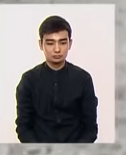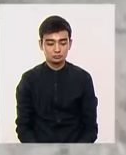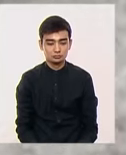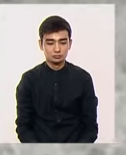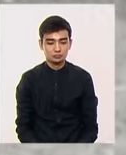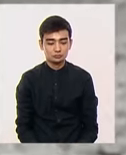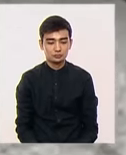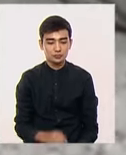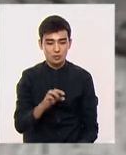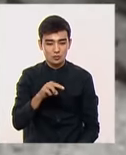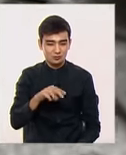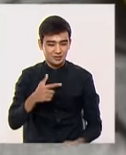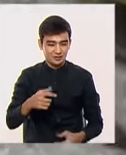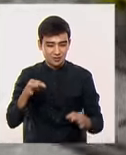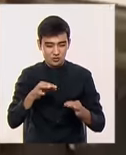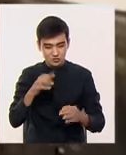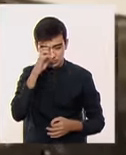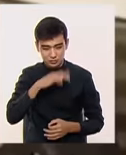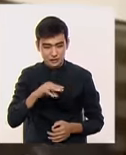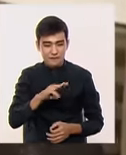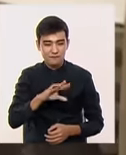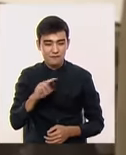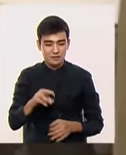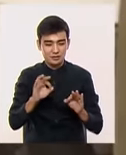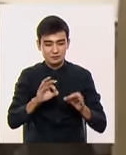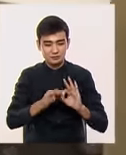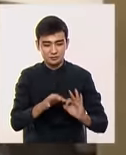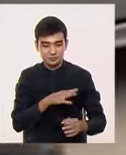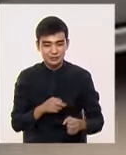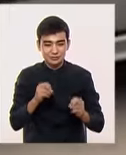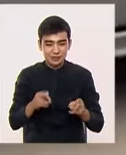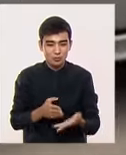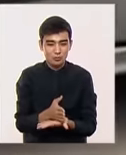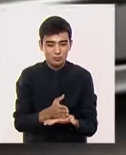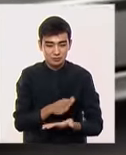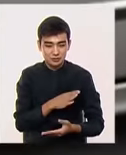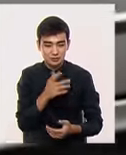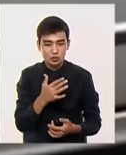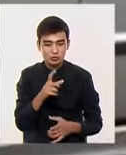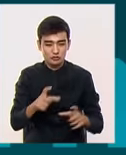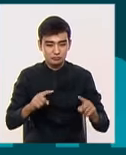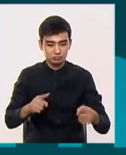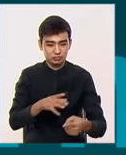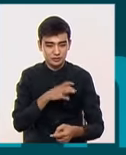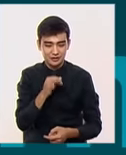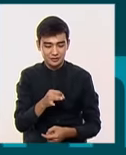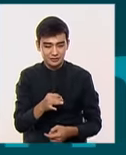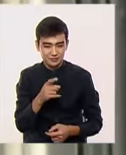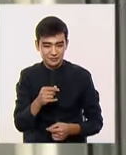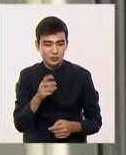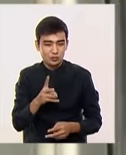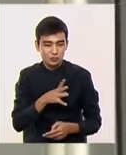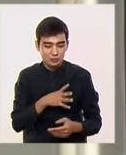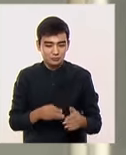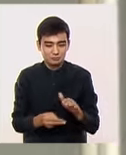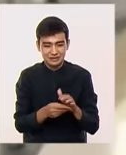pg масштабе республики выборы сообщили подробности спецопераций сколько человек задержано кому покровительствовали и у кого